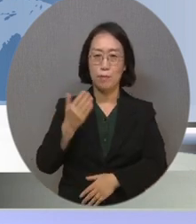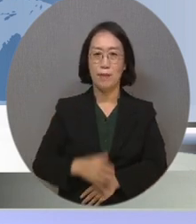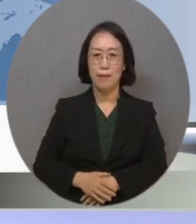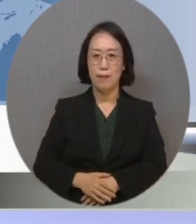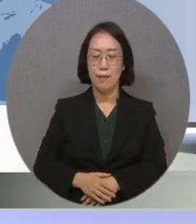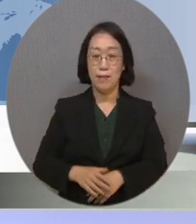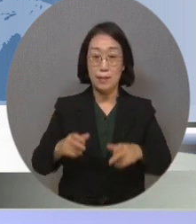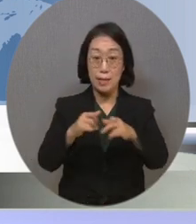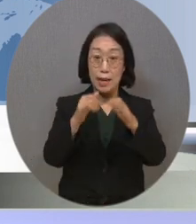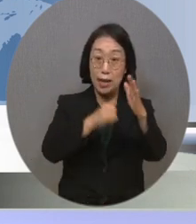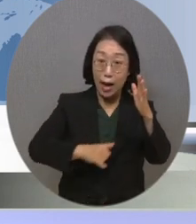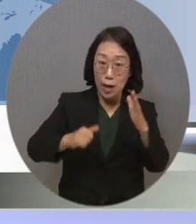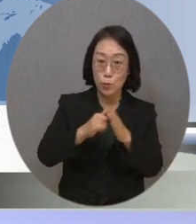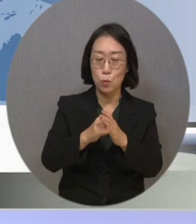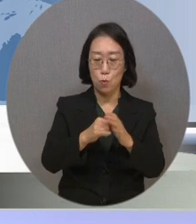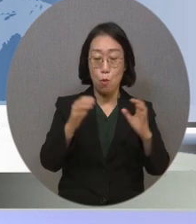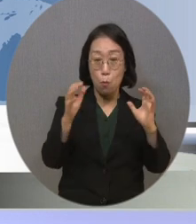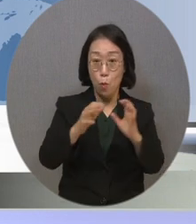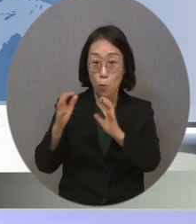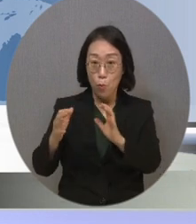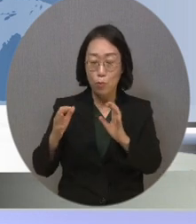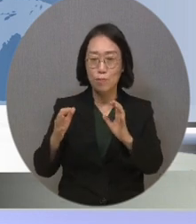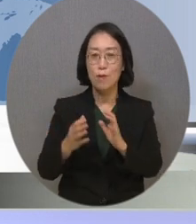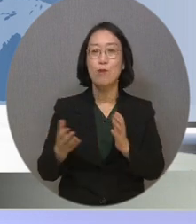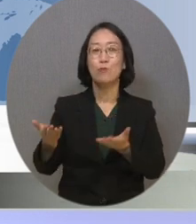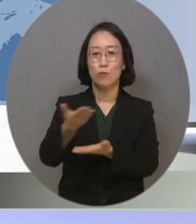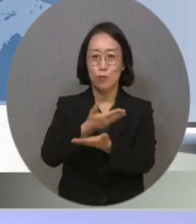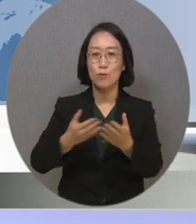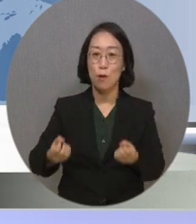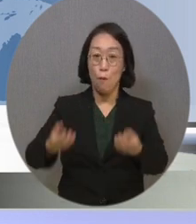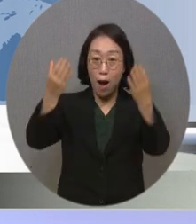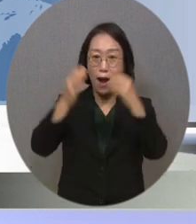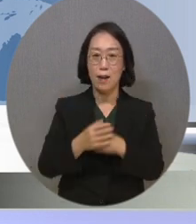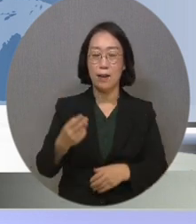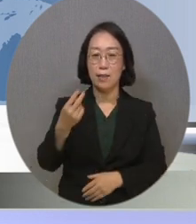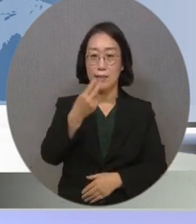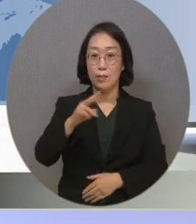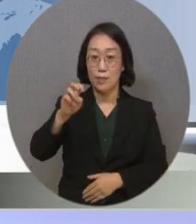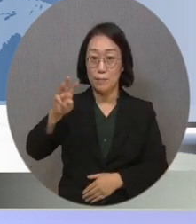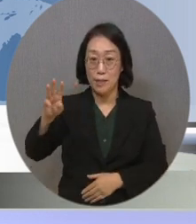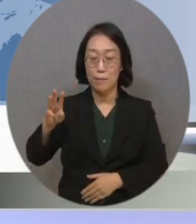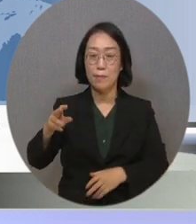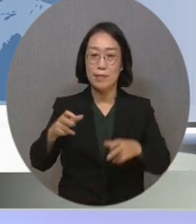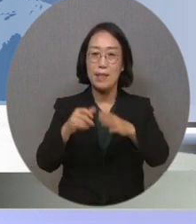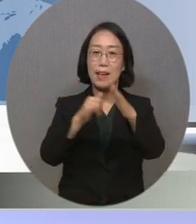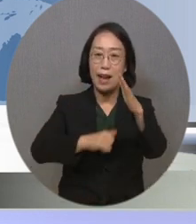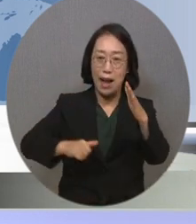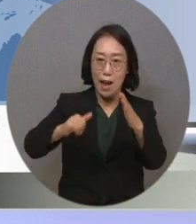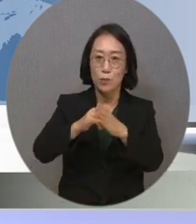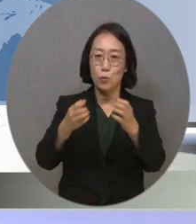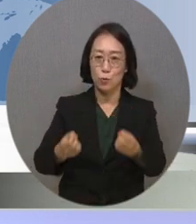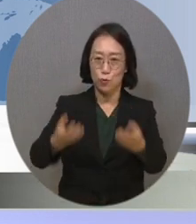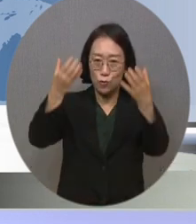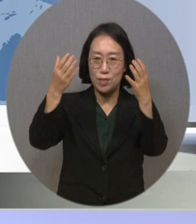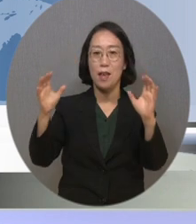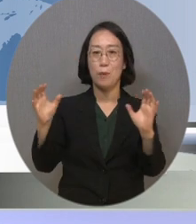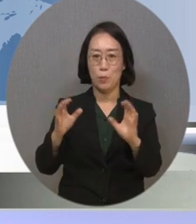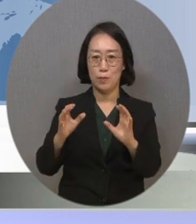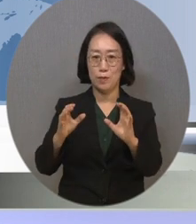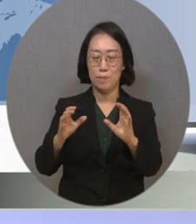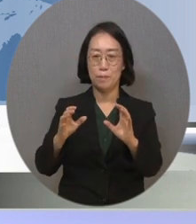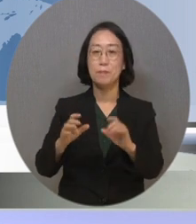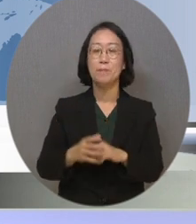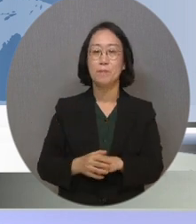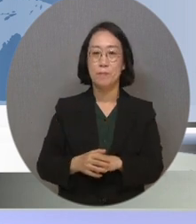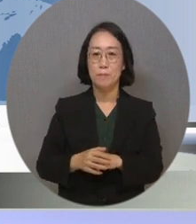장애인 가족들과 함께하는 화합과 축제 애장 2023 장애인 가족 행복 페스티벌이 열렸는데요 박성용